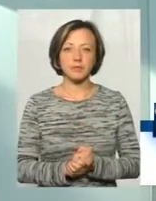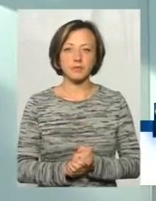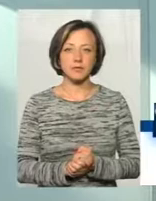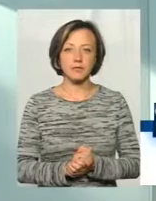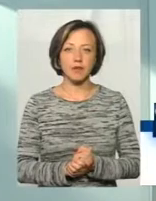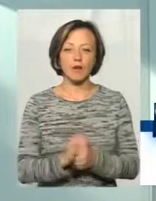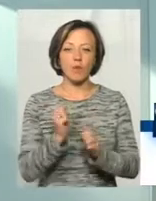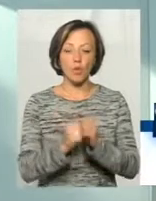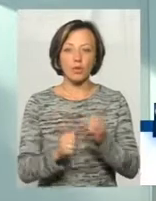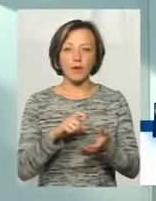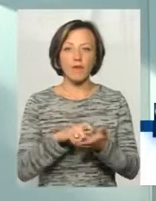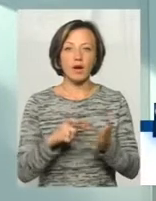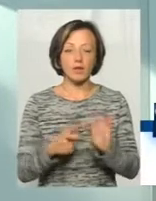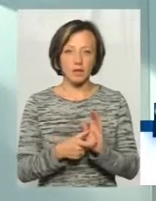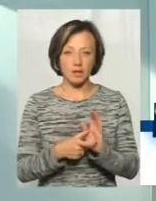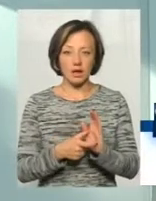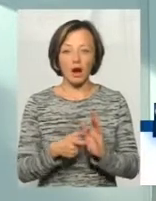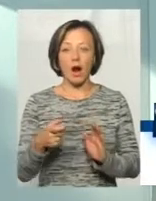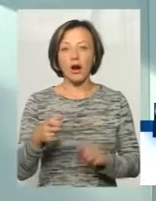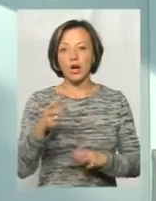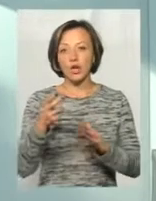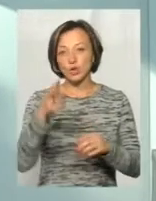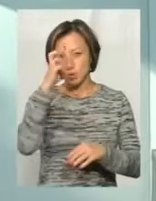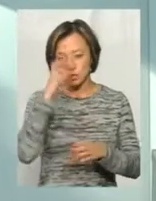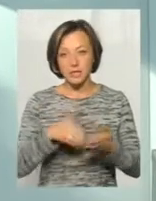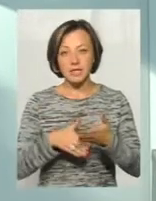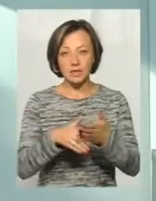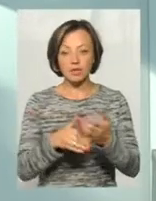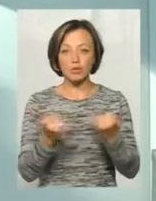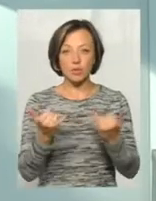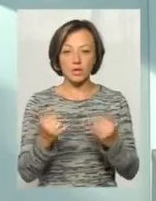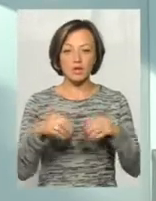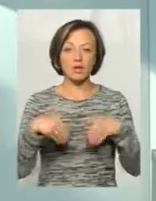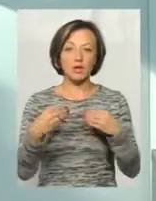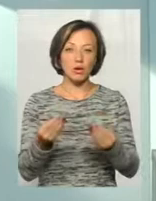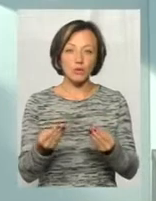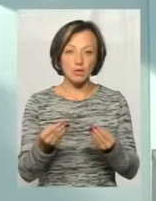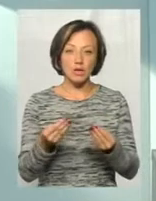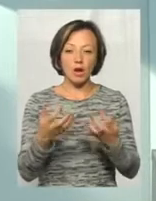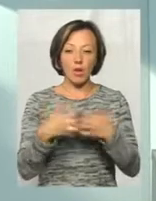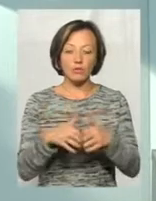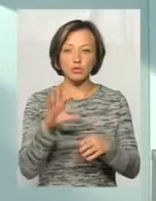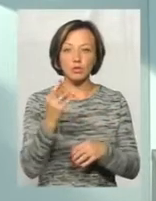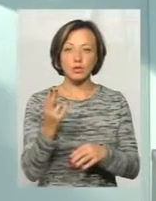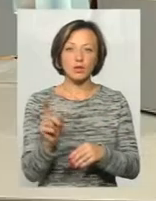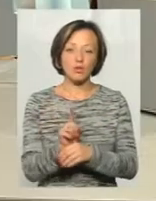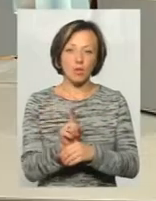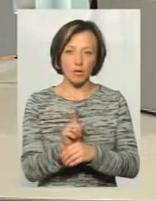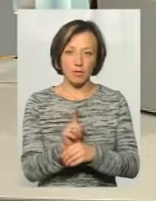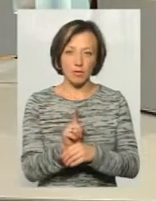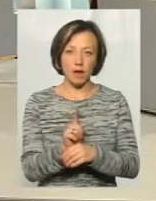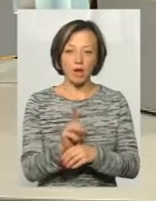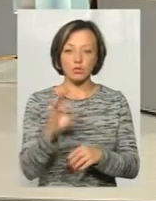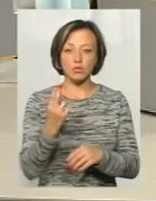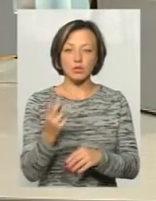кожній квартирі. Субсидії на сьогоднішній день призначаються, виходячи із соціальних нормативів. Тобто